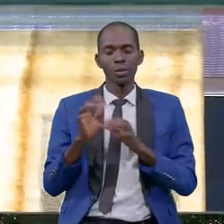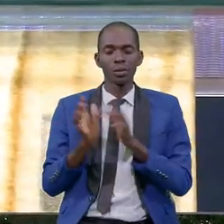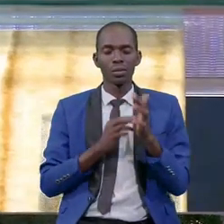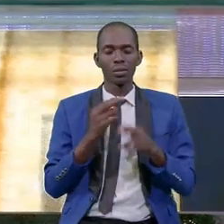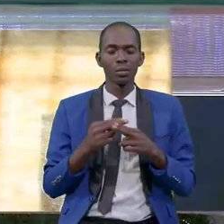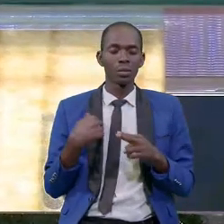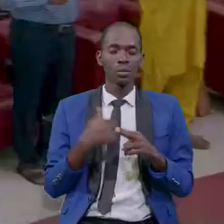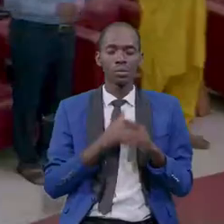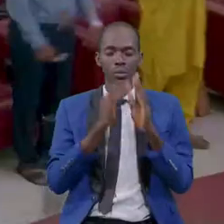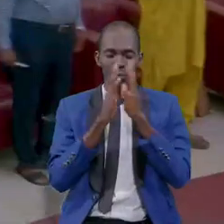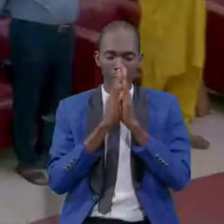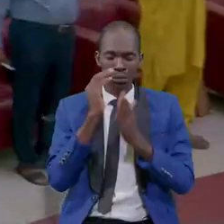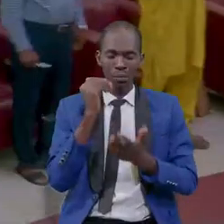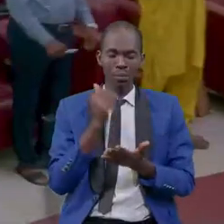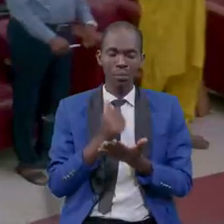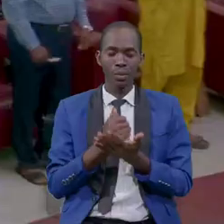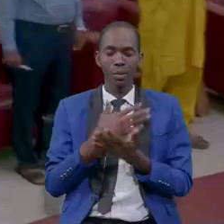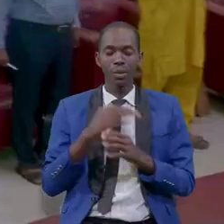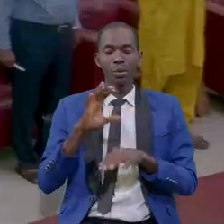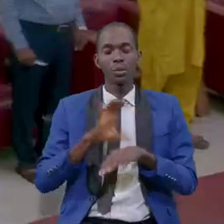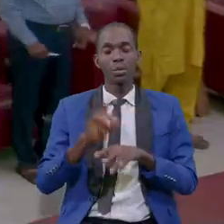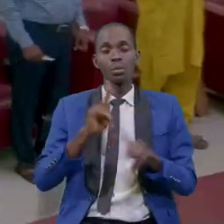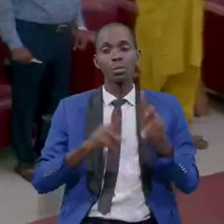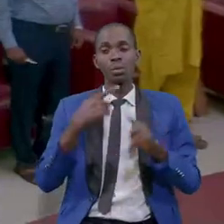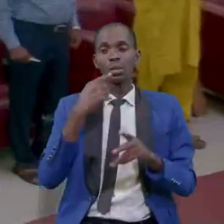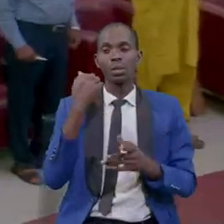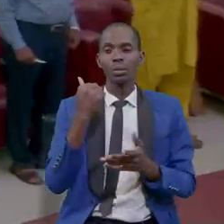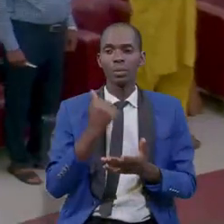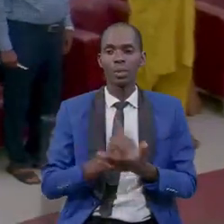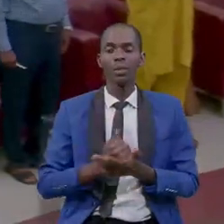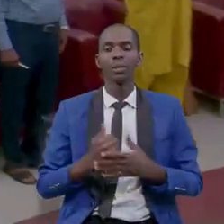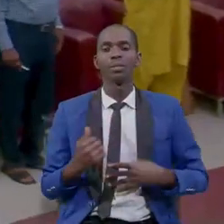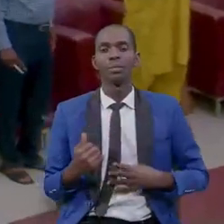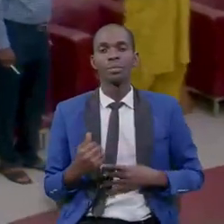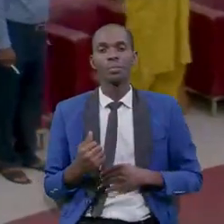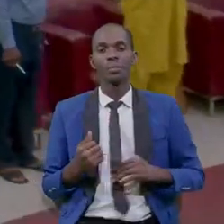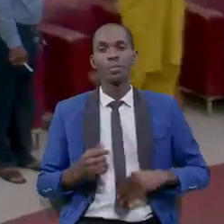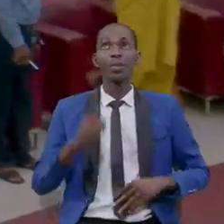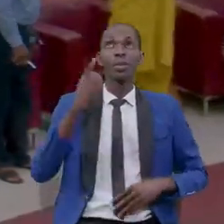de Jésus, nous prions. Et que l'Église dise Amen.